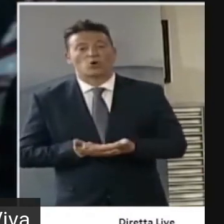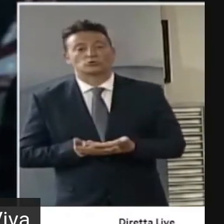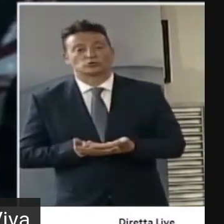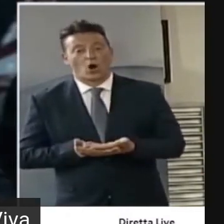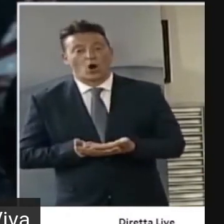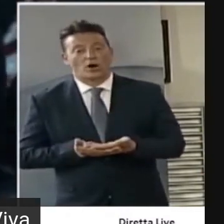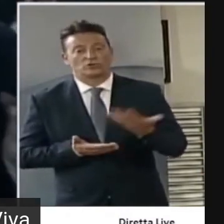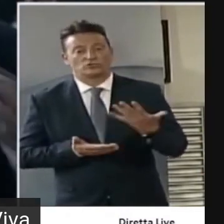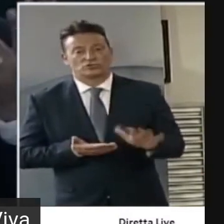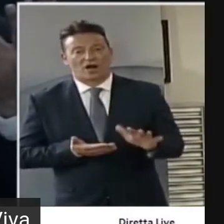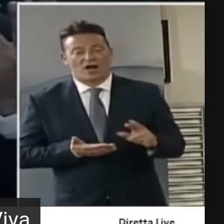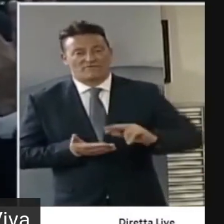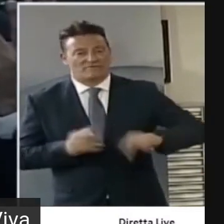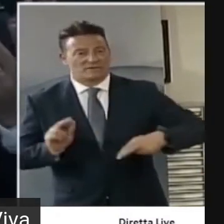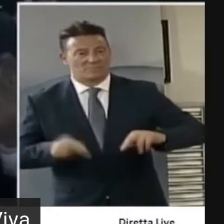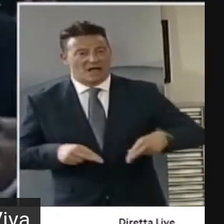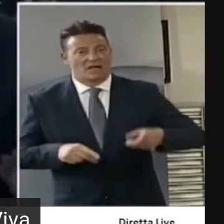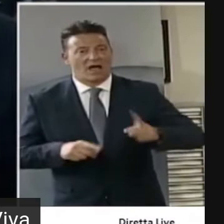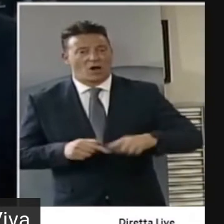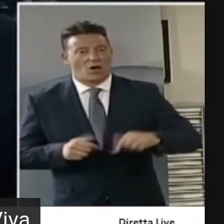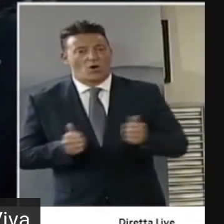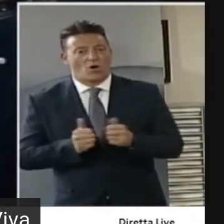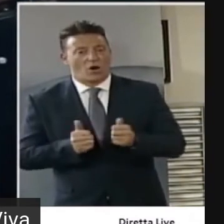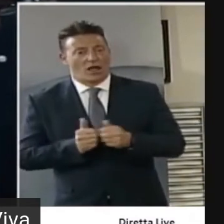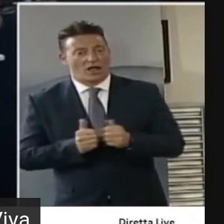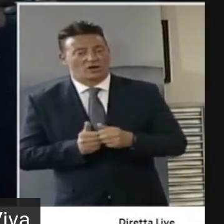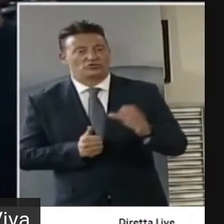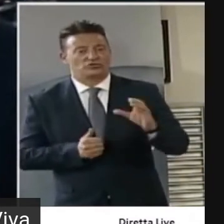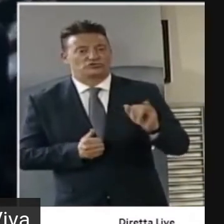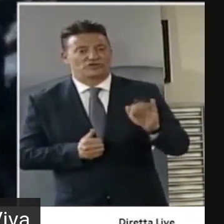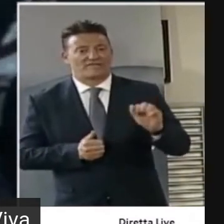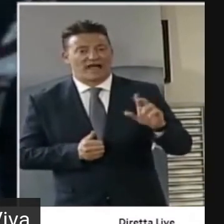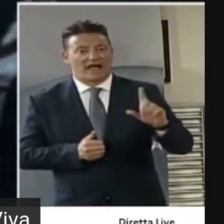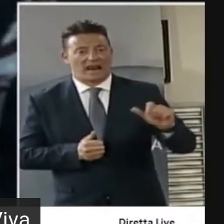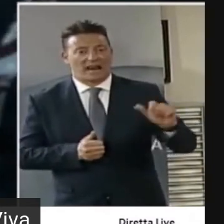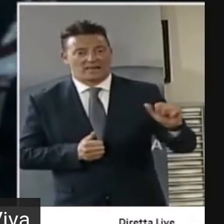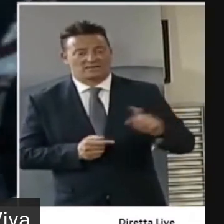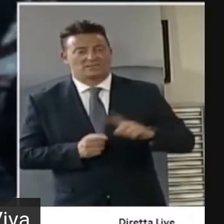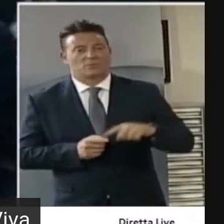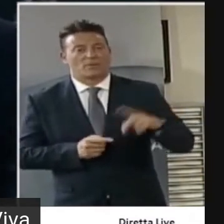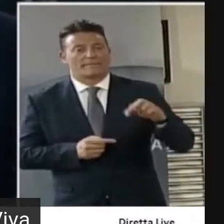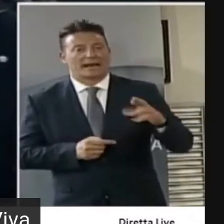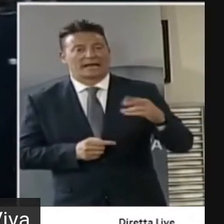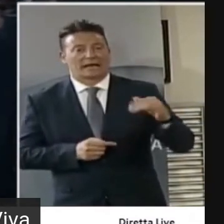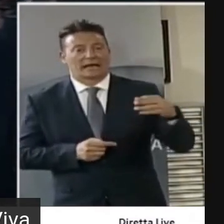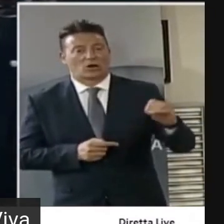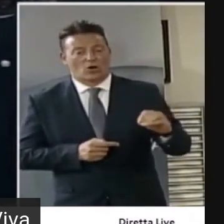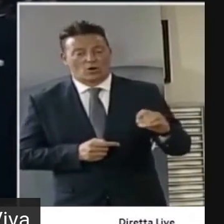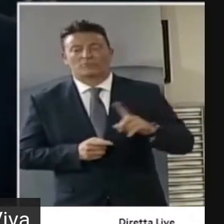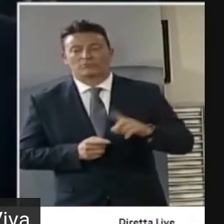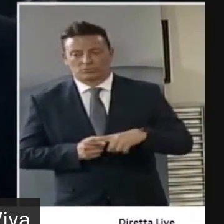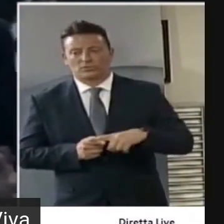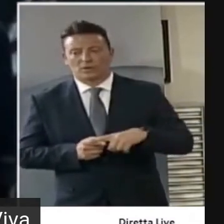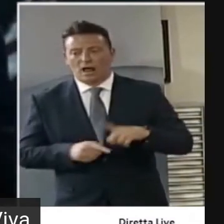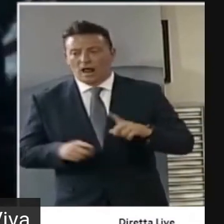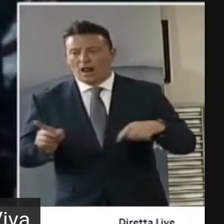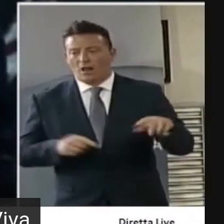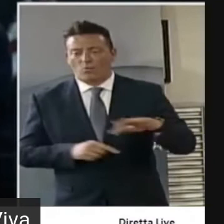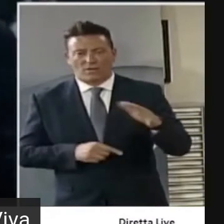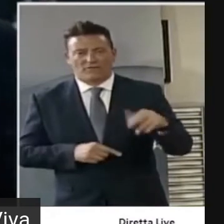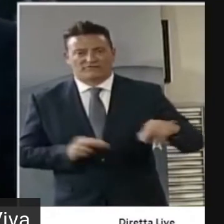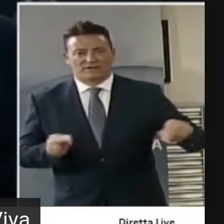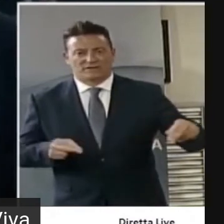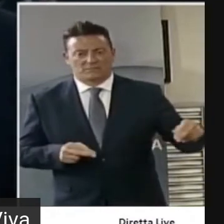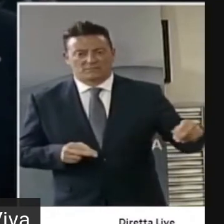è stata firmata anche dai colleghi Cifarelli e Perrino in primis, ma forse anche con qualche altra firma di